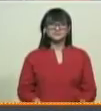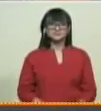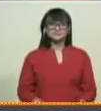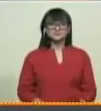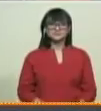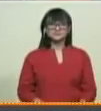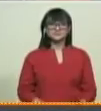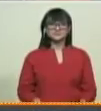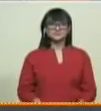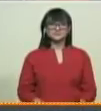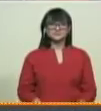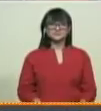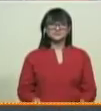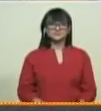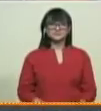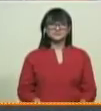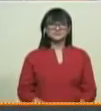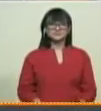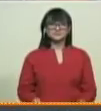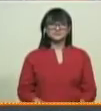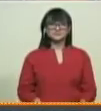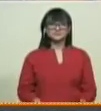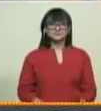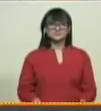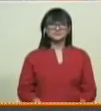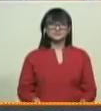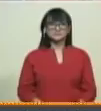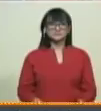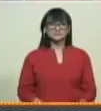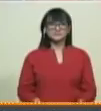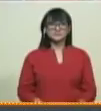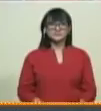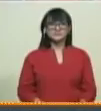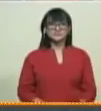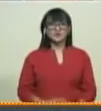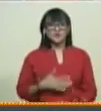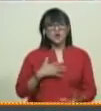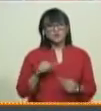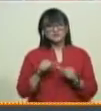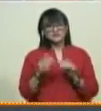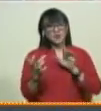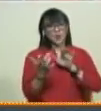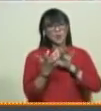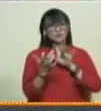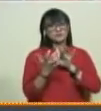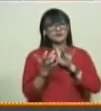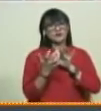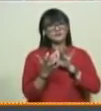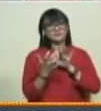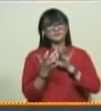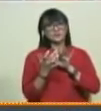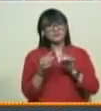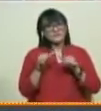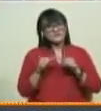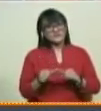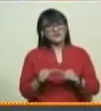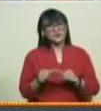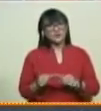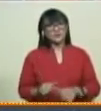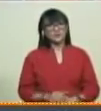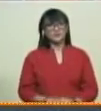Y además, yo deseo que mantengamos estos contactos de alto nivel de manera permanente.